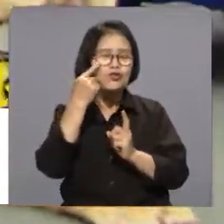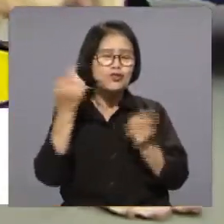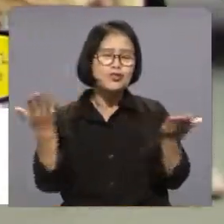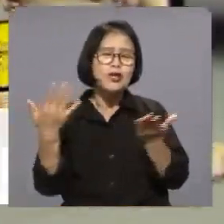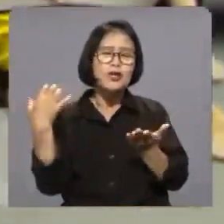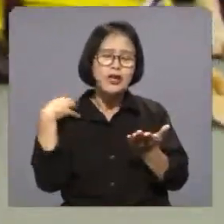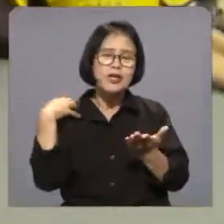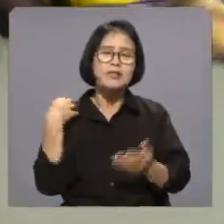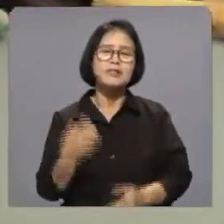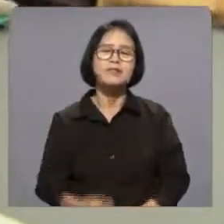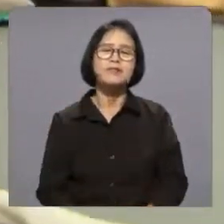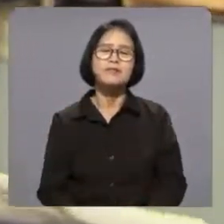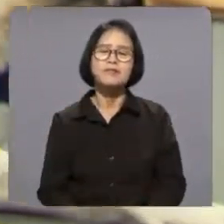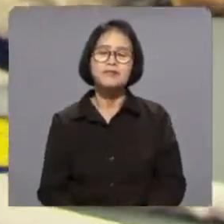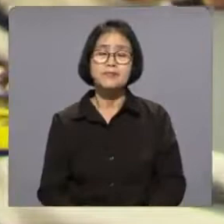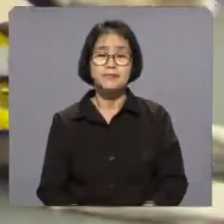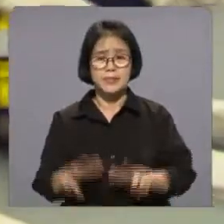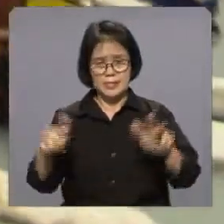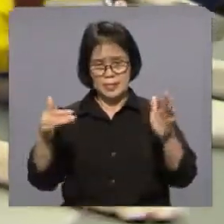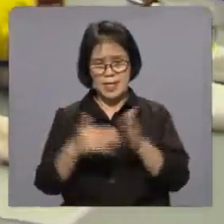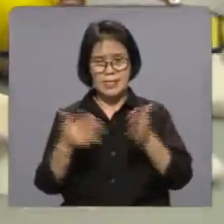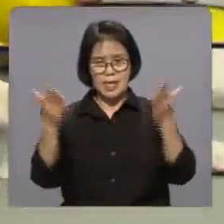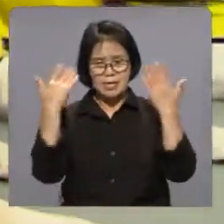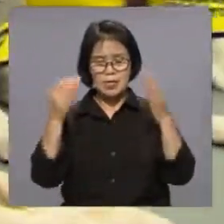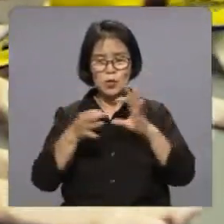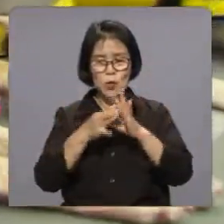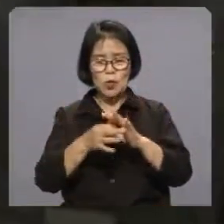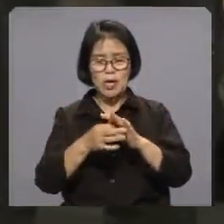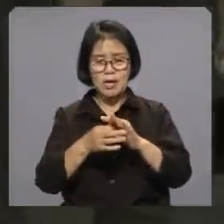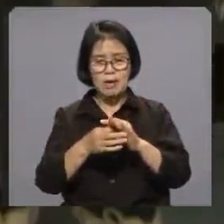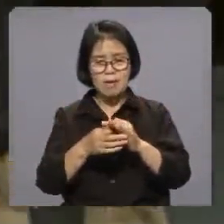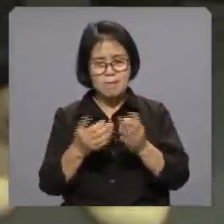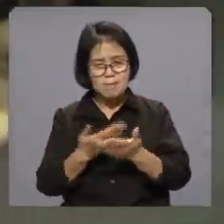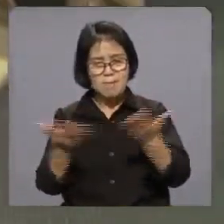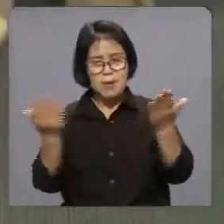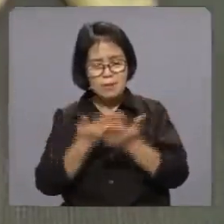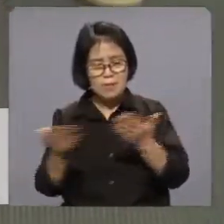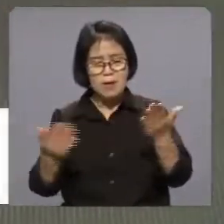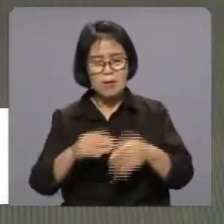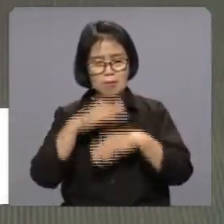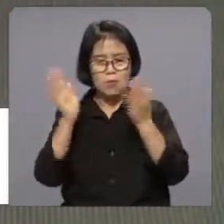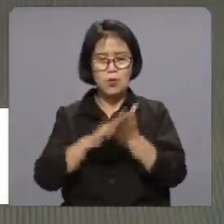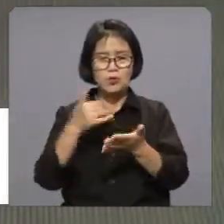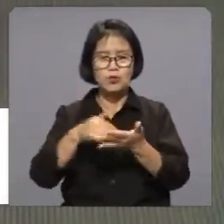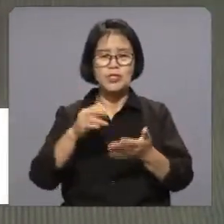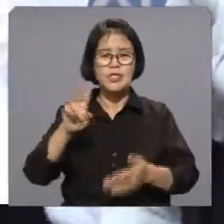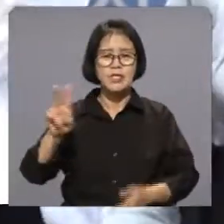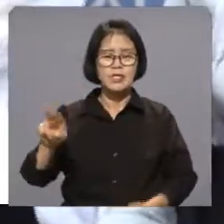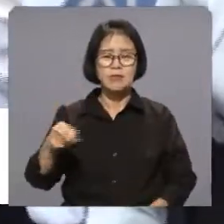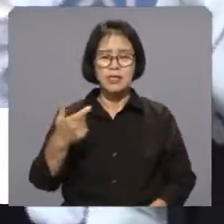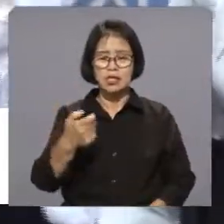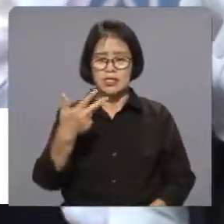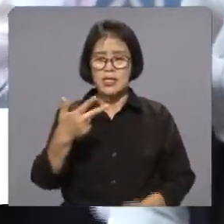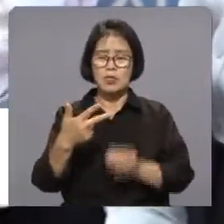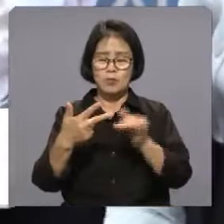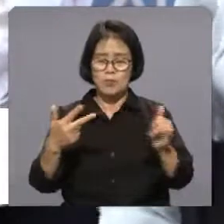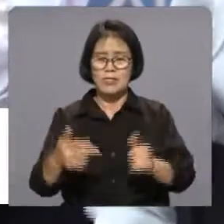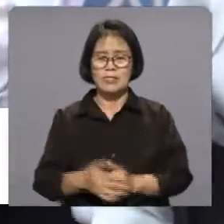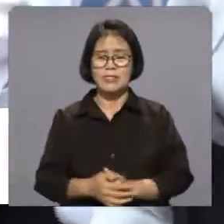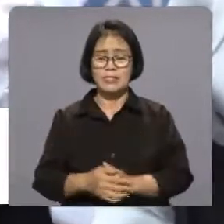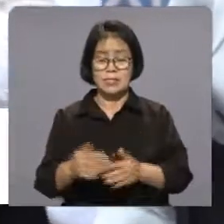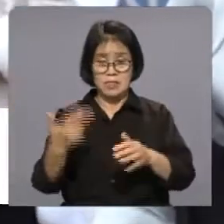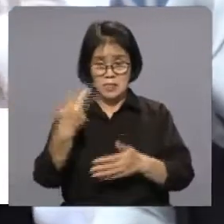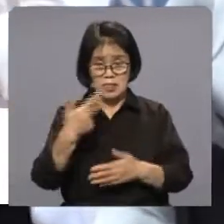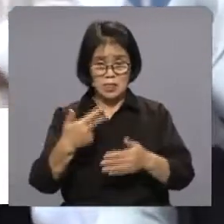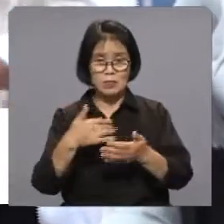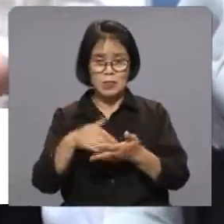됩니다. 지금껏 이 학교를 통해 분양된 안내견은 모두 267마리. 현재